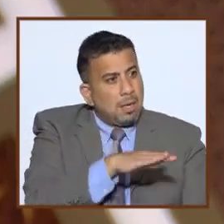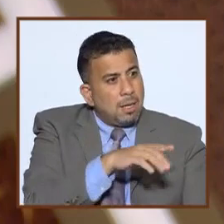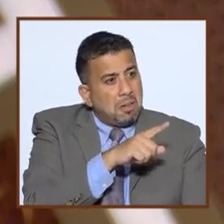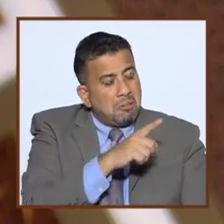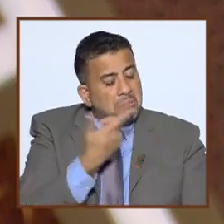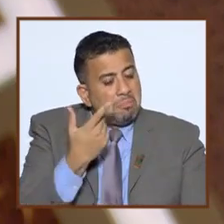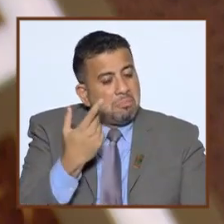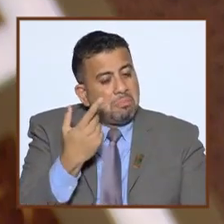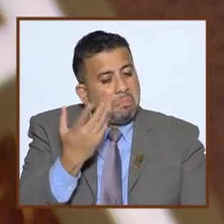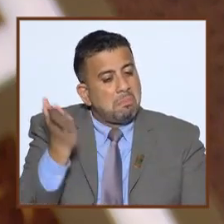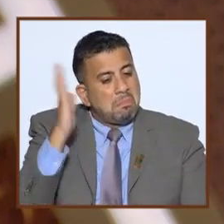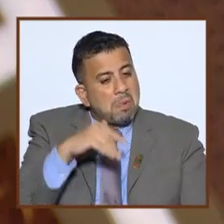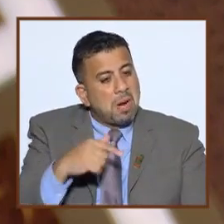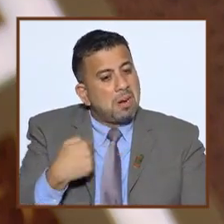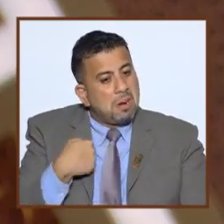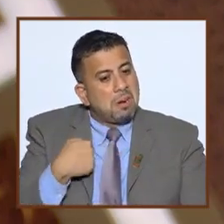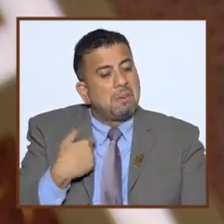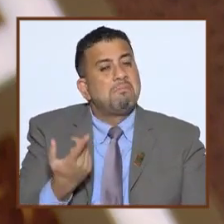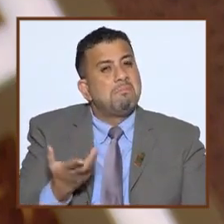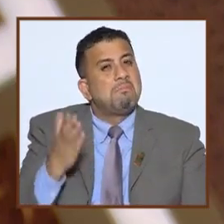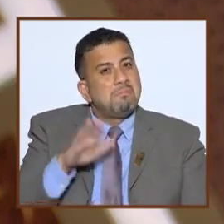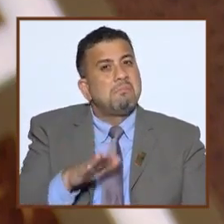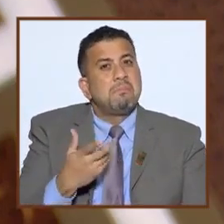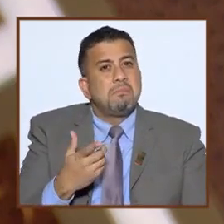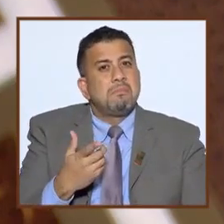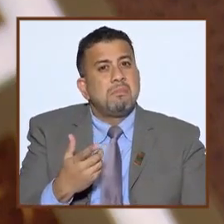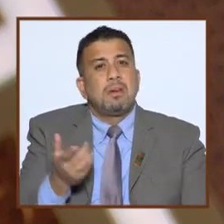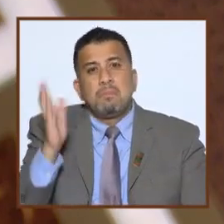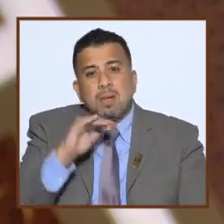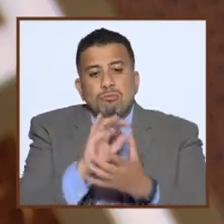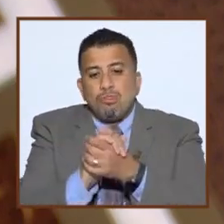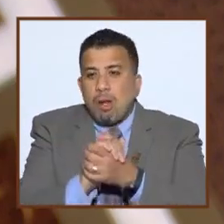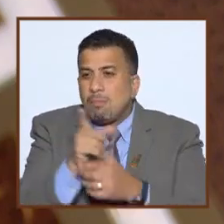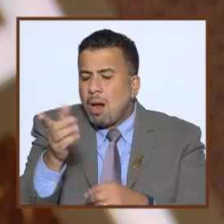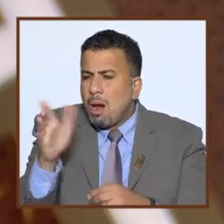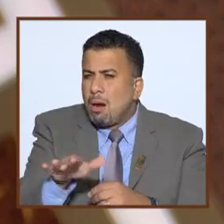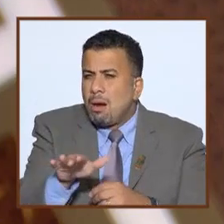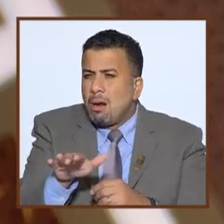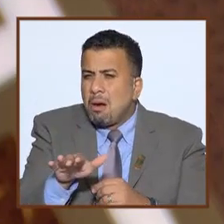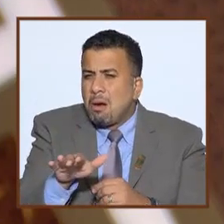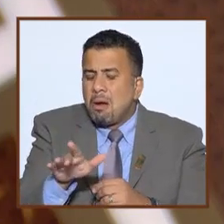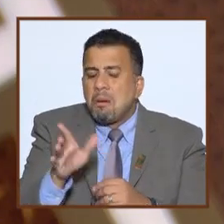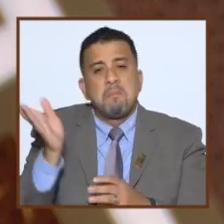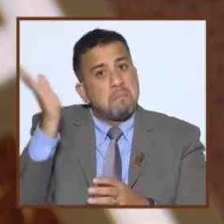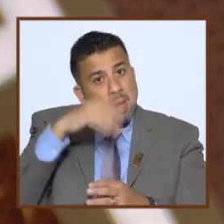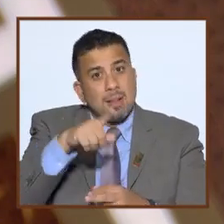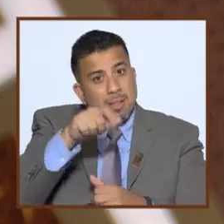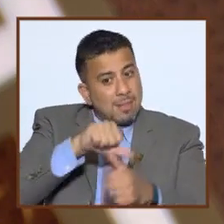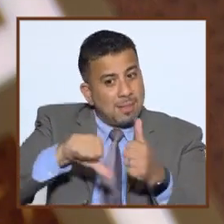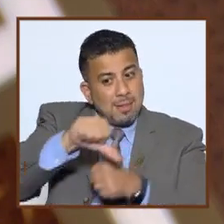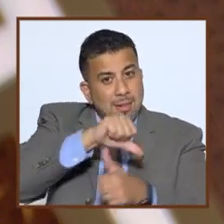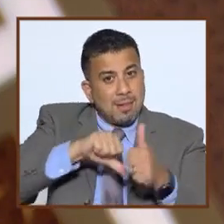الموت اللي مر على صديقتك او ترك بيجيك في يوم من الايام وبعدين اموت ما يعني بعض الناس يقول